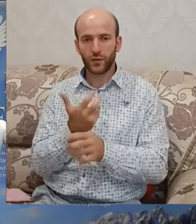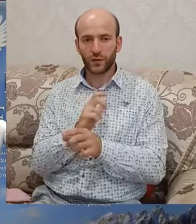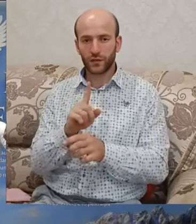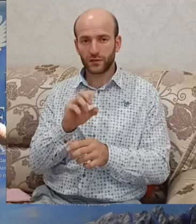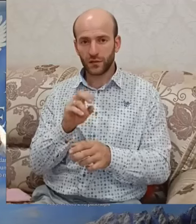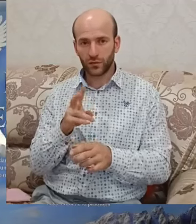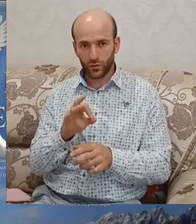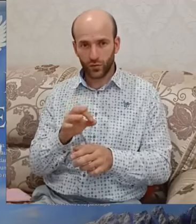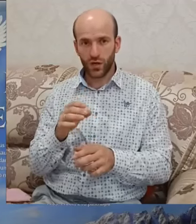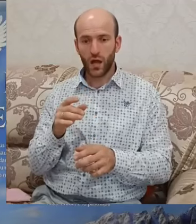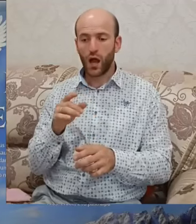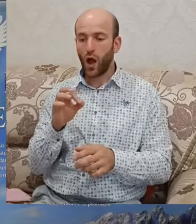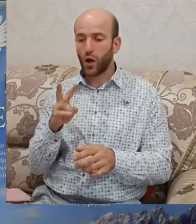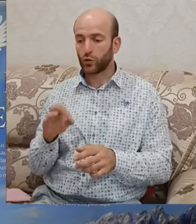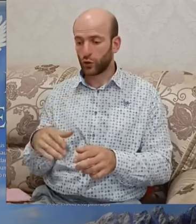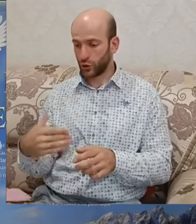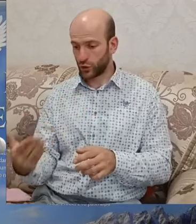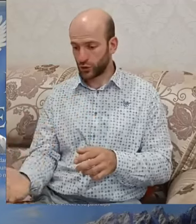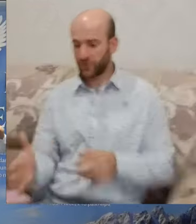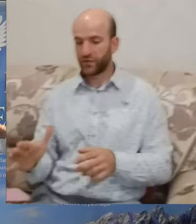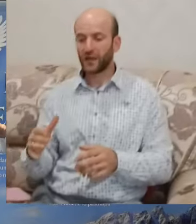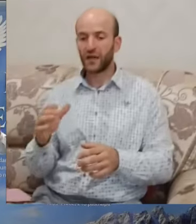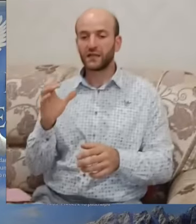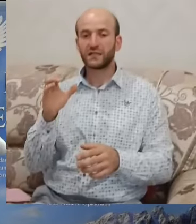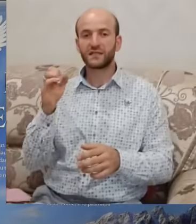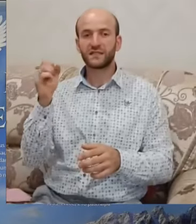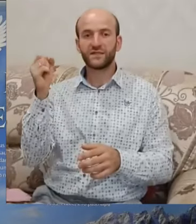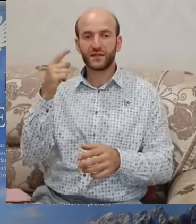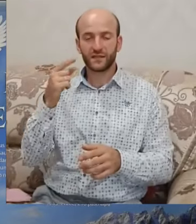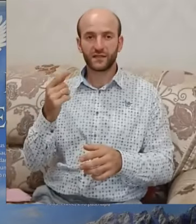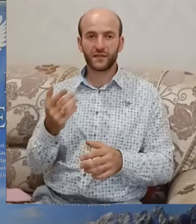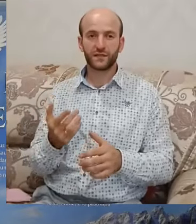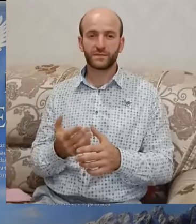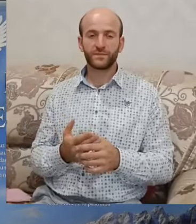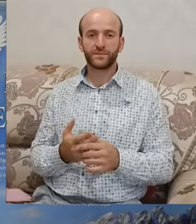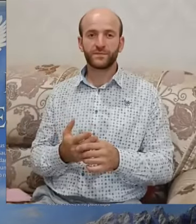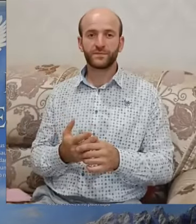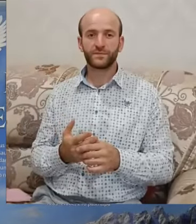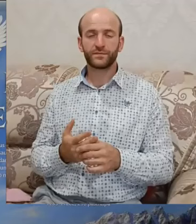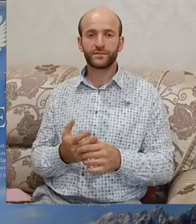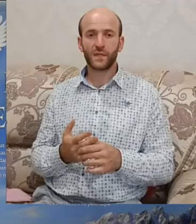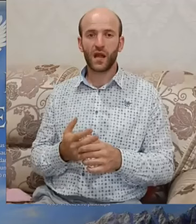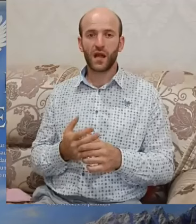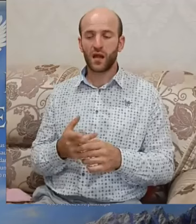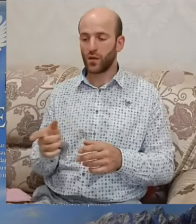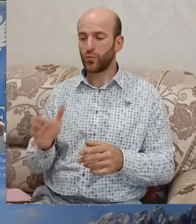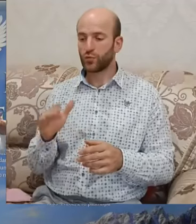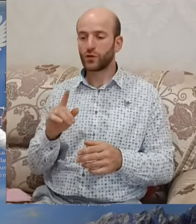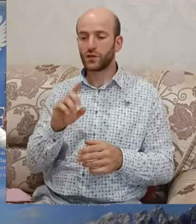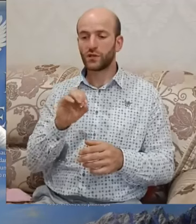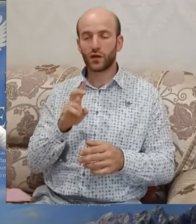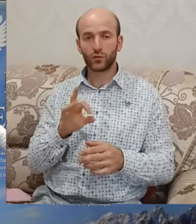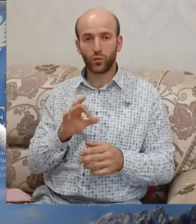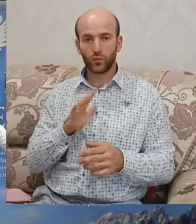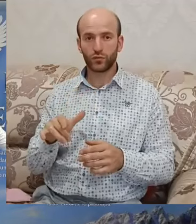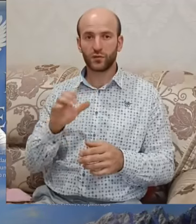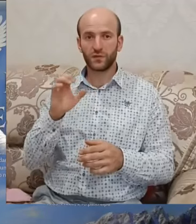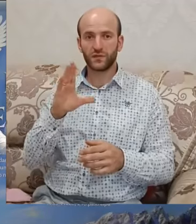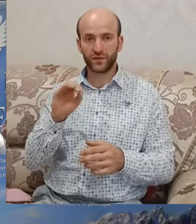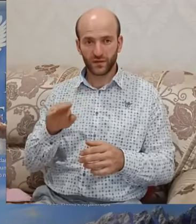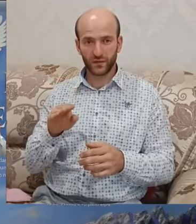Vakaro metu. Bus šviesa. Будет свет. Jisai turi subręsti. Она должно созреть. Iki visiškos pilnatvės.